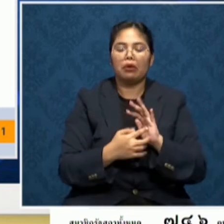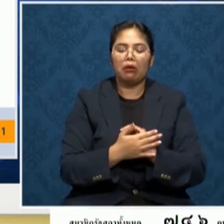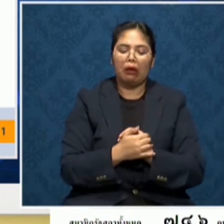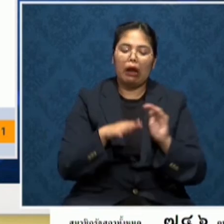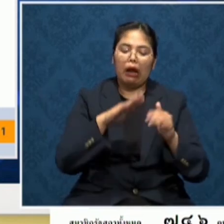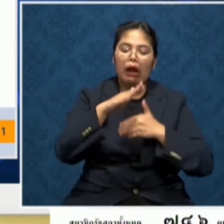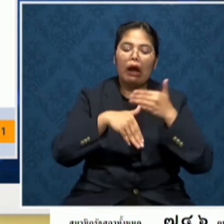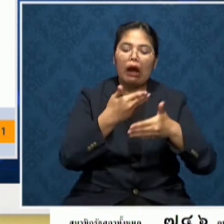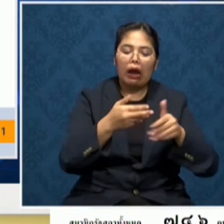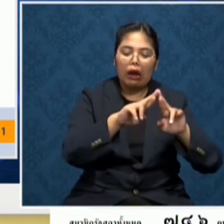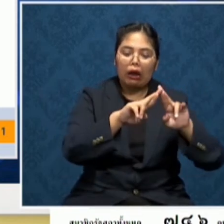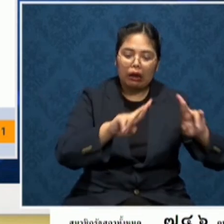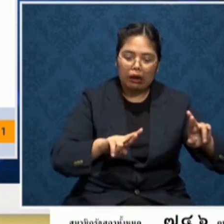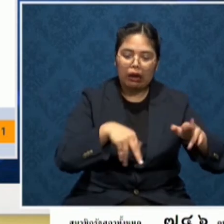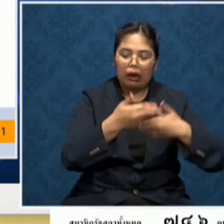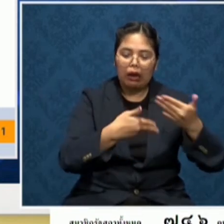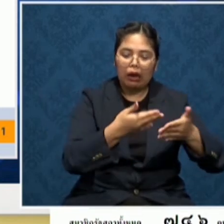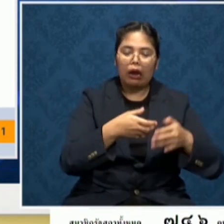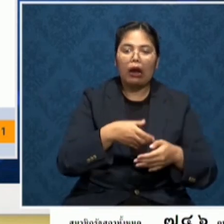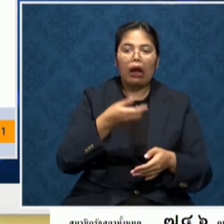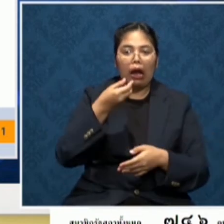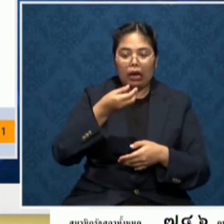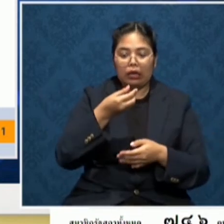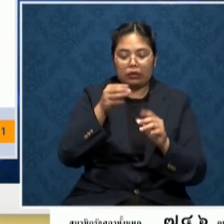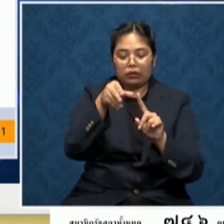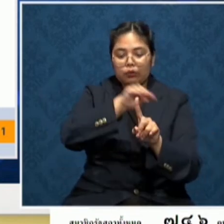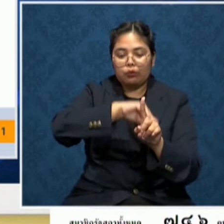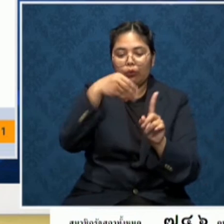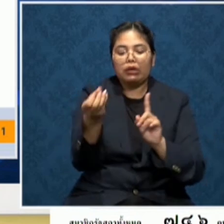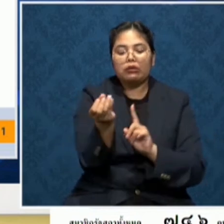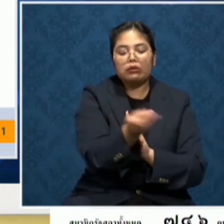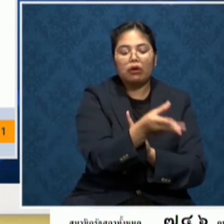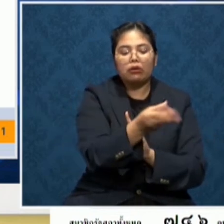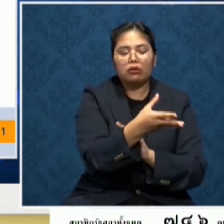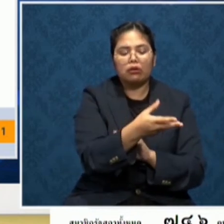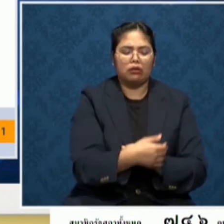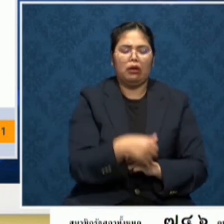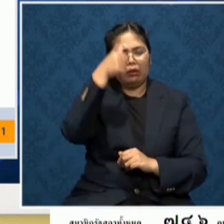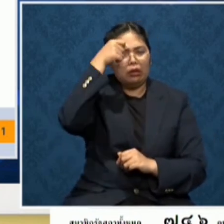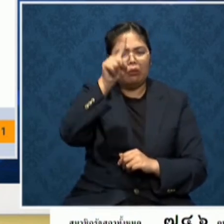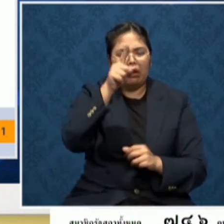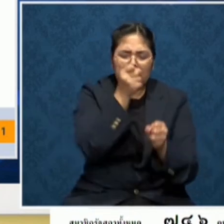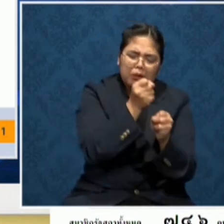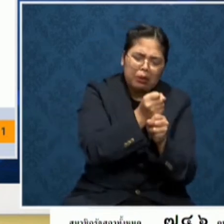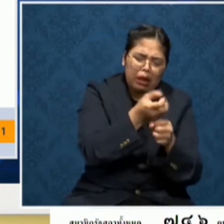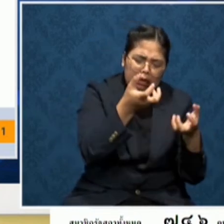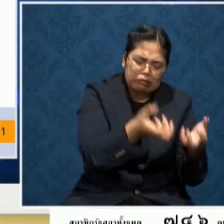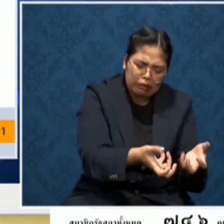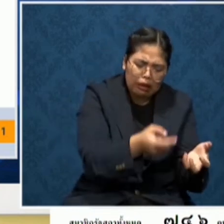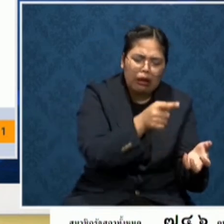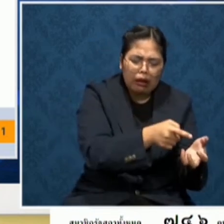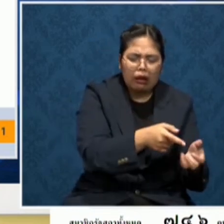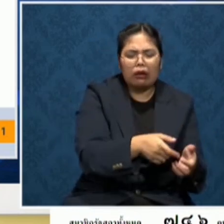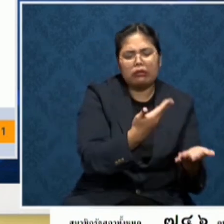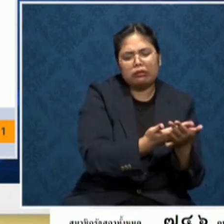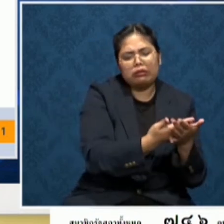หาเช้ากินค่ำทำงานเหนื่อยสายตัวแทบขาดวันๆก็ได้เงินแค่หลักร้อยครับนายทุนทำงานวันๆ